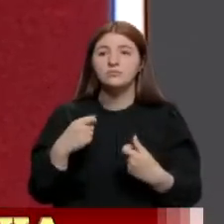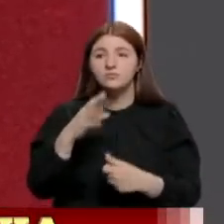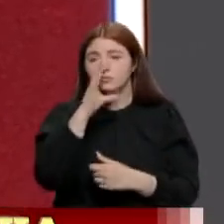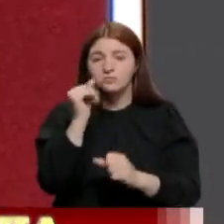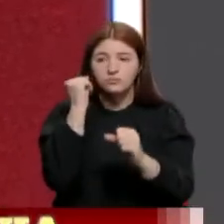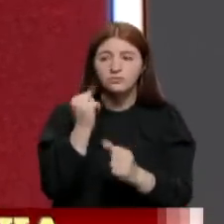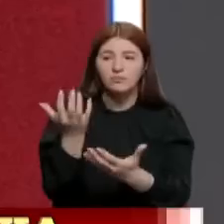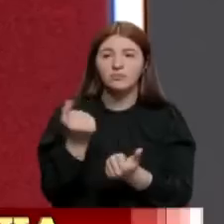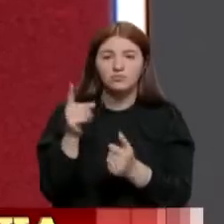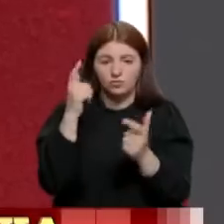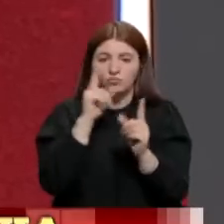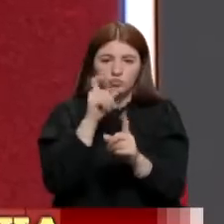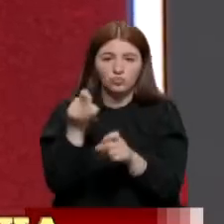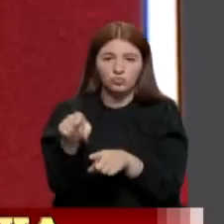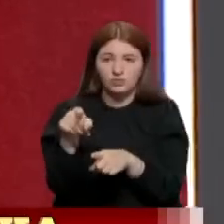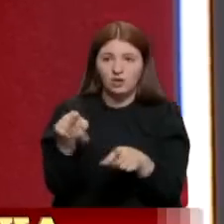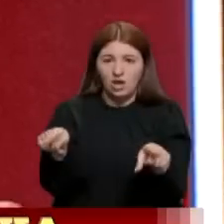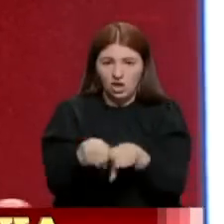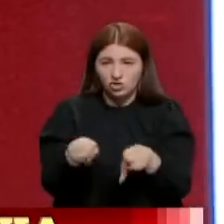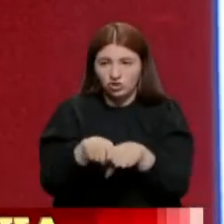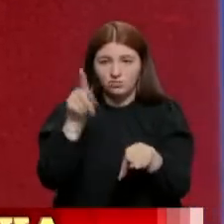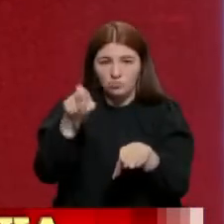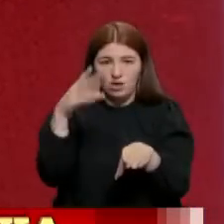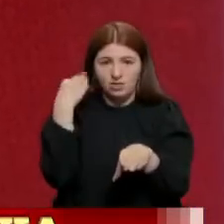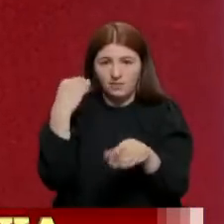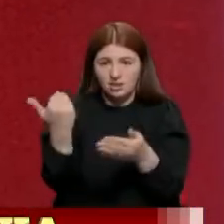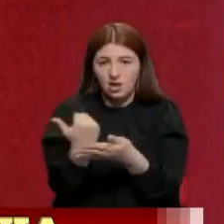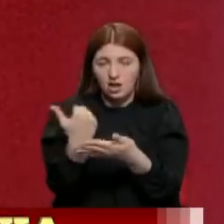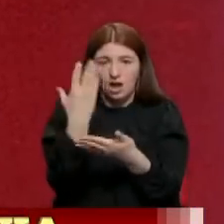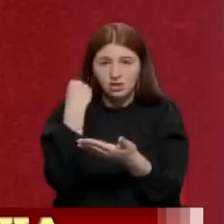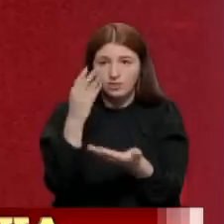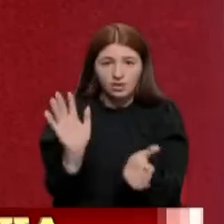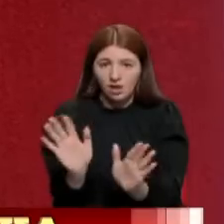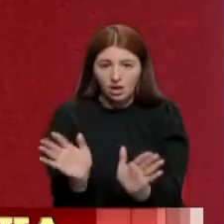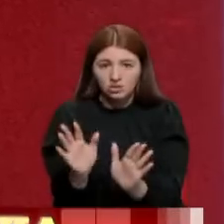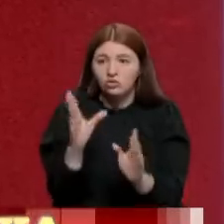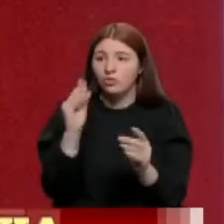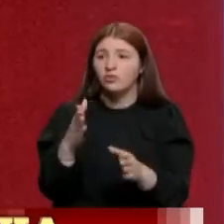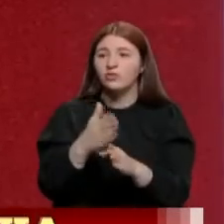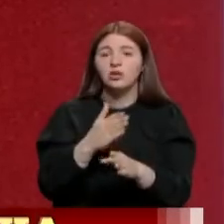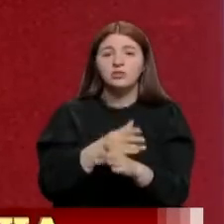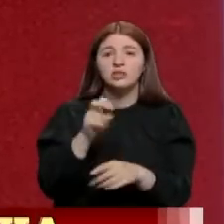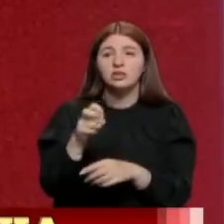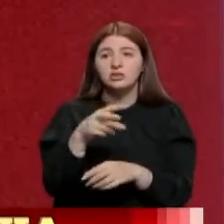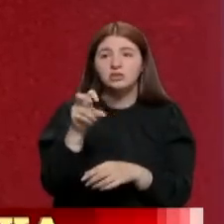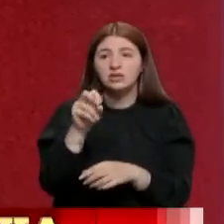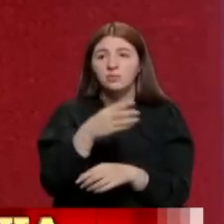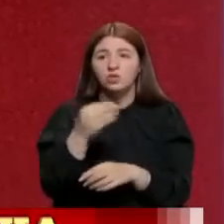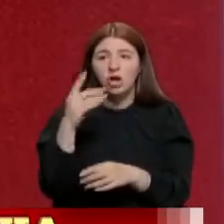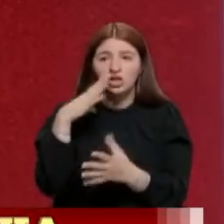kim yüklenecek? Soru bu. Yani eşit miyiz bu anlamda, gelir anlamında servet ama değiliz. Pek çok yurttaşımız 80 milyon